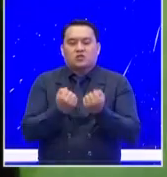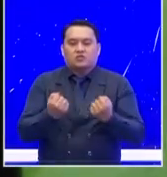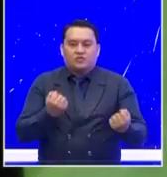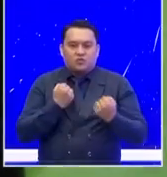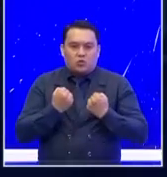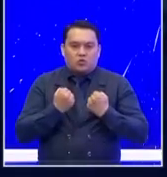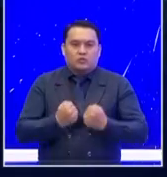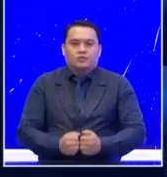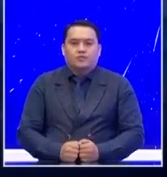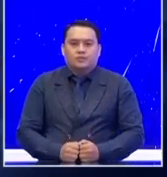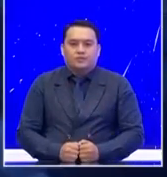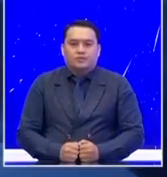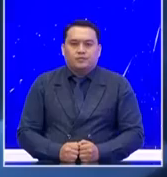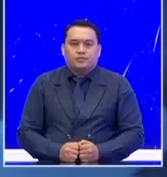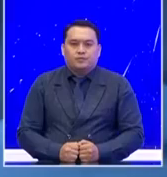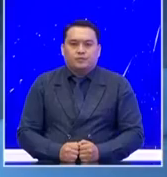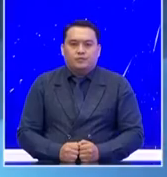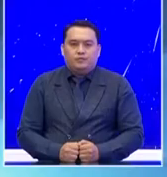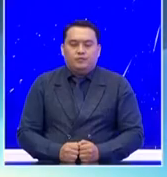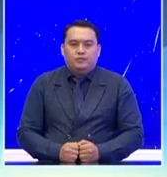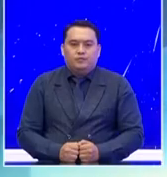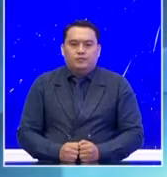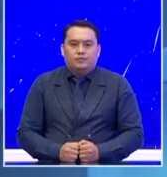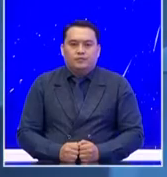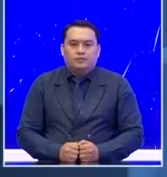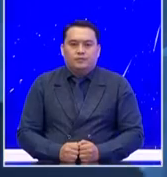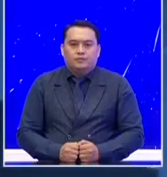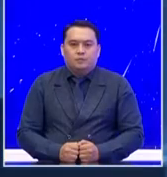физическую форму. Алексей Яйцой, Габит Кадрахман, телеканал ЖТСУ.